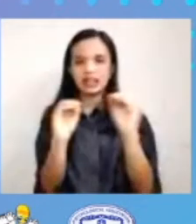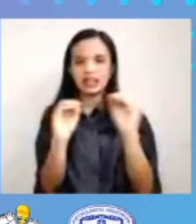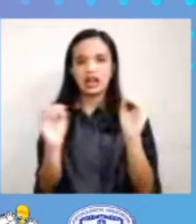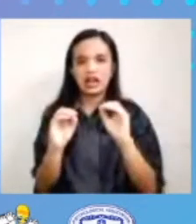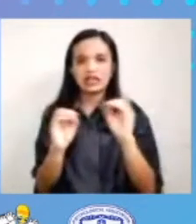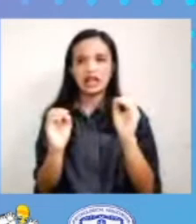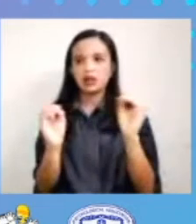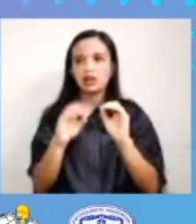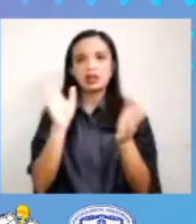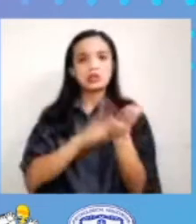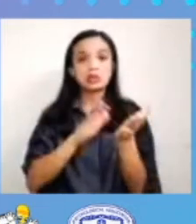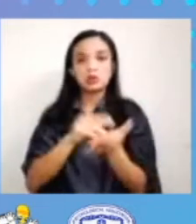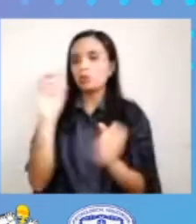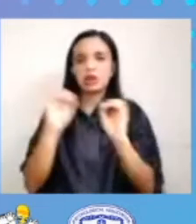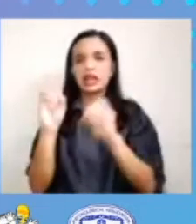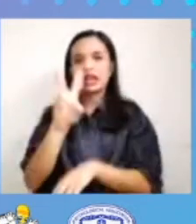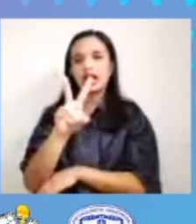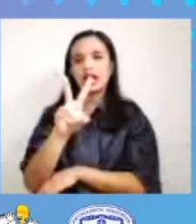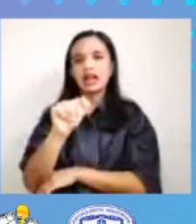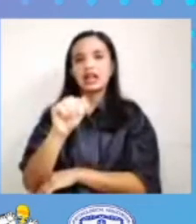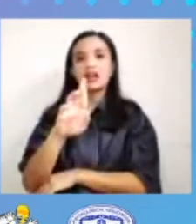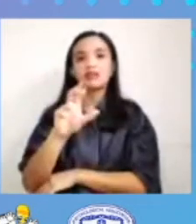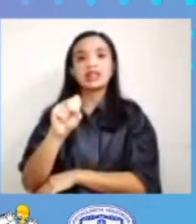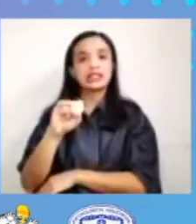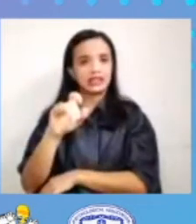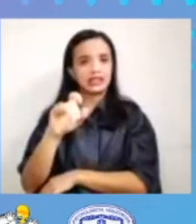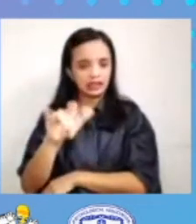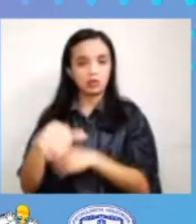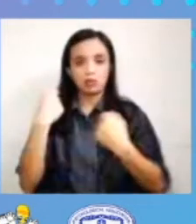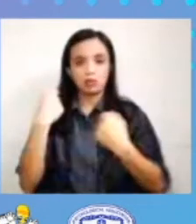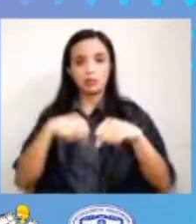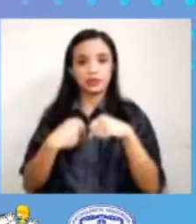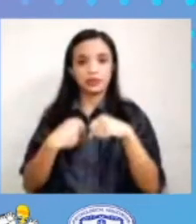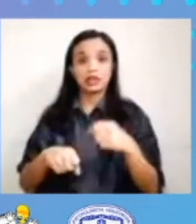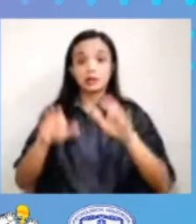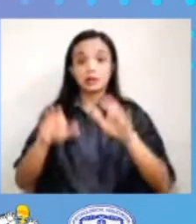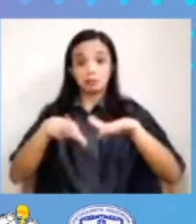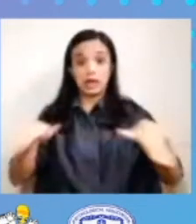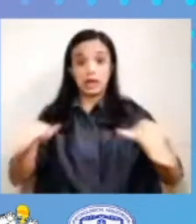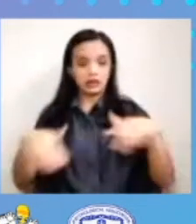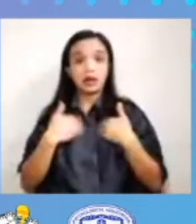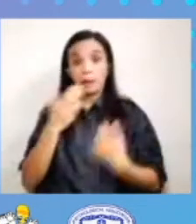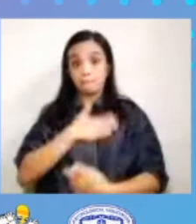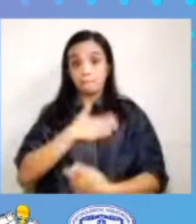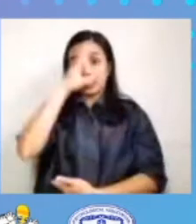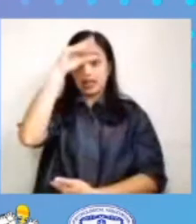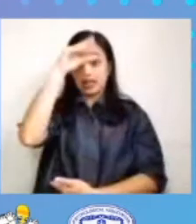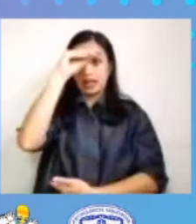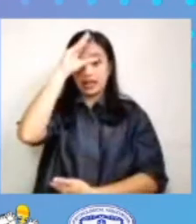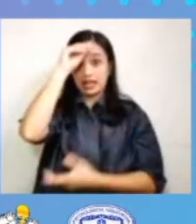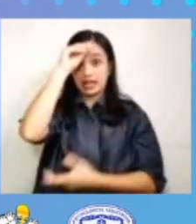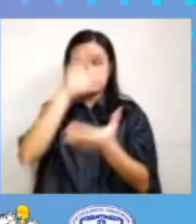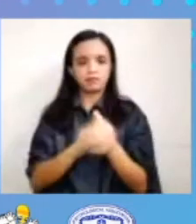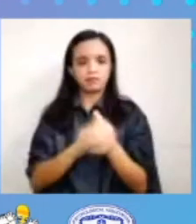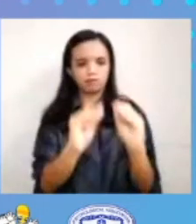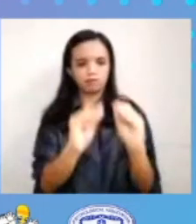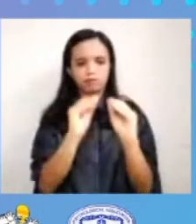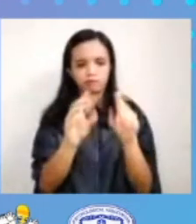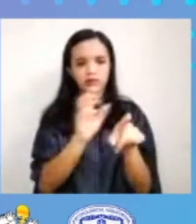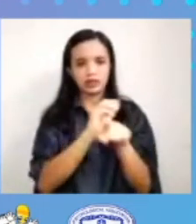add there, actually, I started out with my wellness journey 11 years ago. So bata-bata pa po ako